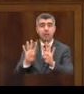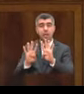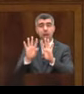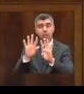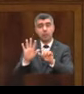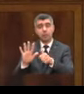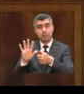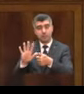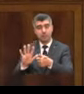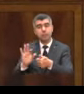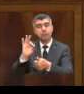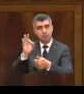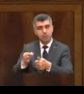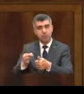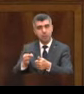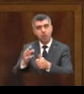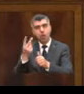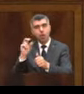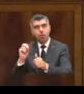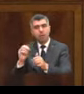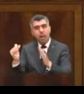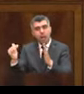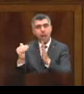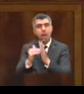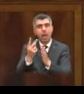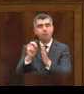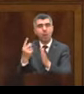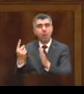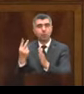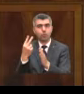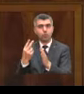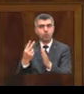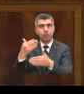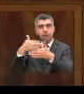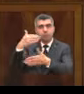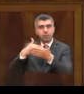65 جاهزة و20 في الطريق في نهاية 2021، سيكون لدينا